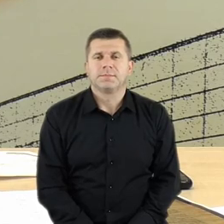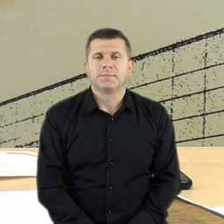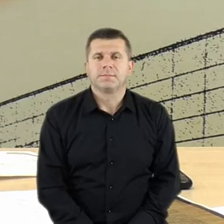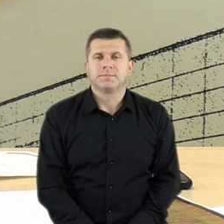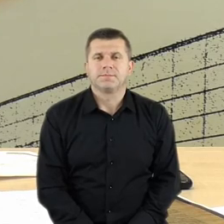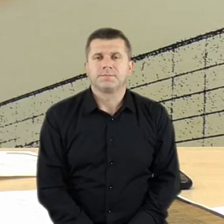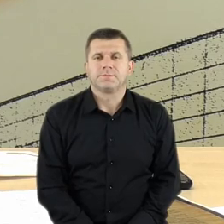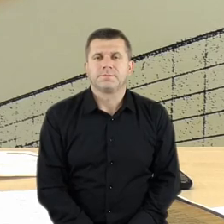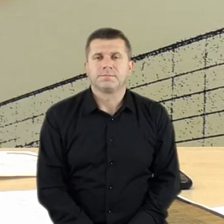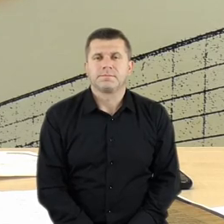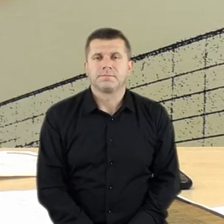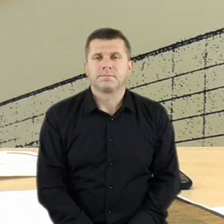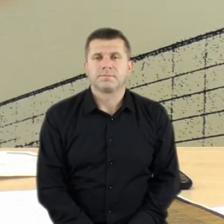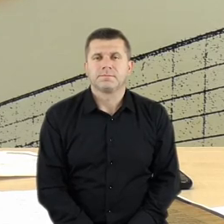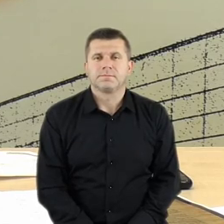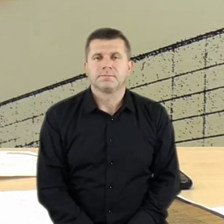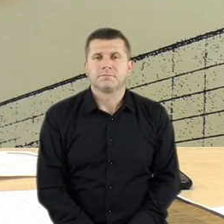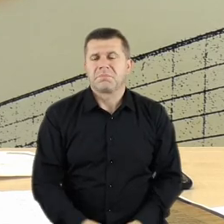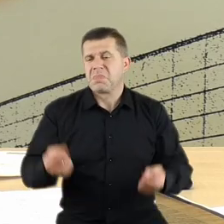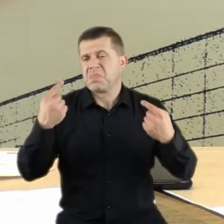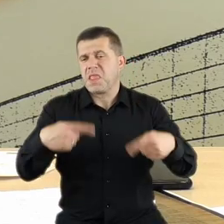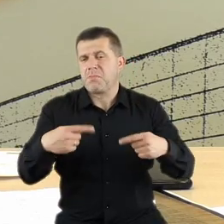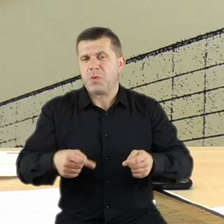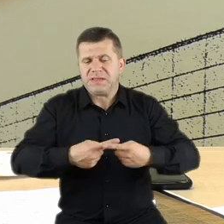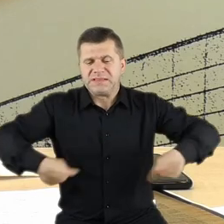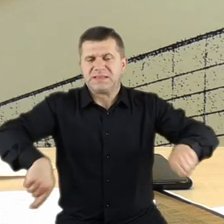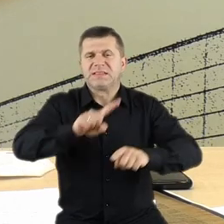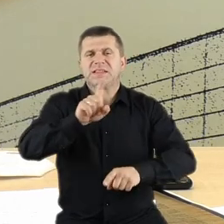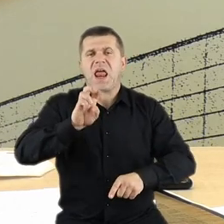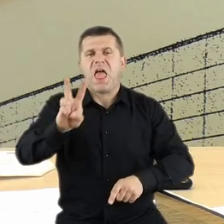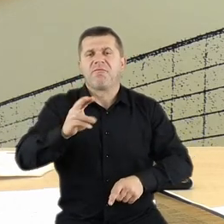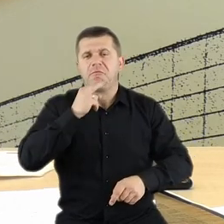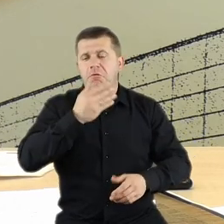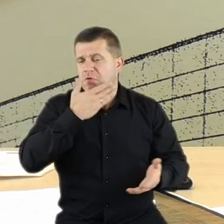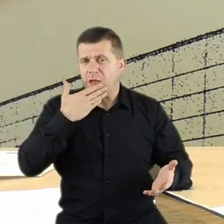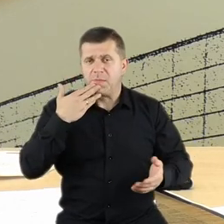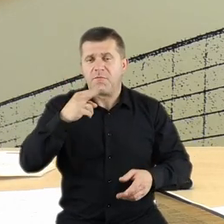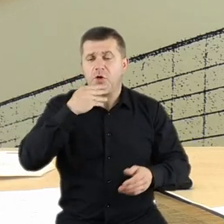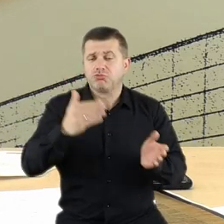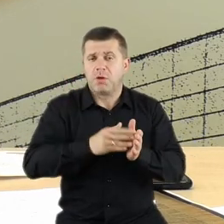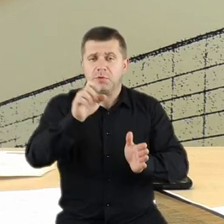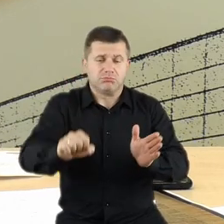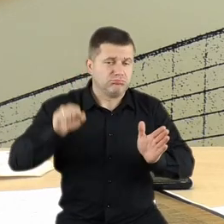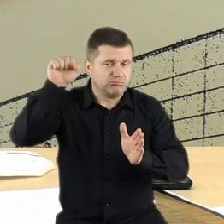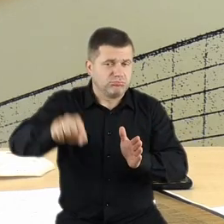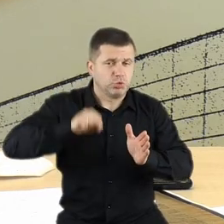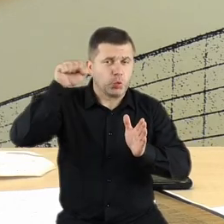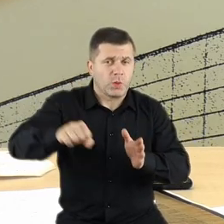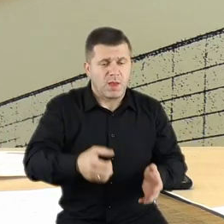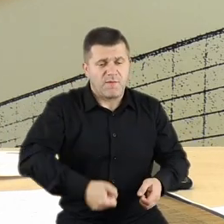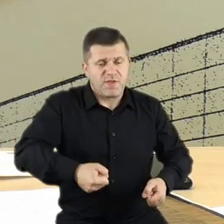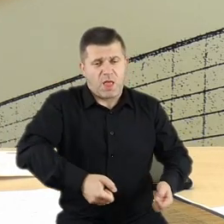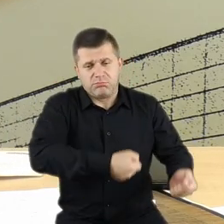No nie było przecież zlewu No bo wodę trzeba było ze studni wiatrem przynieść kulą systemu